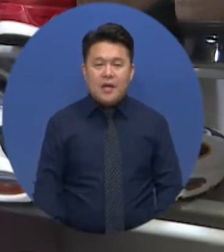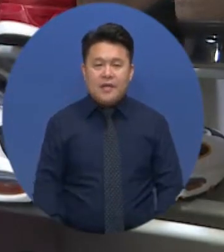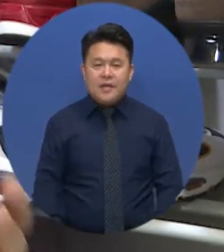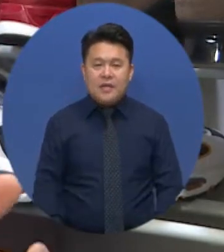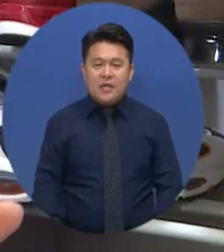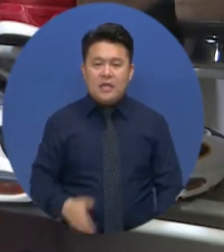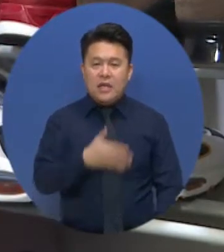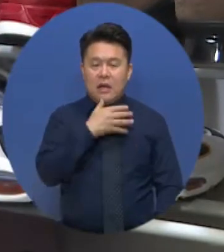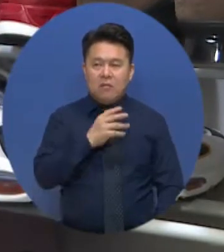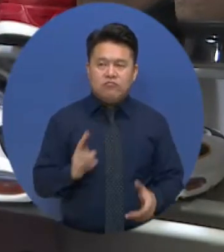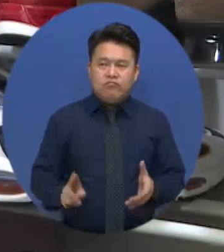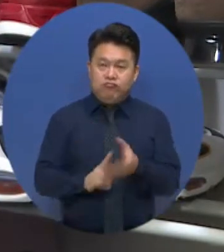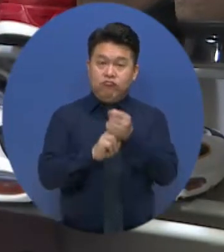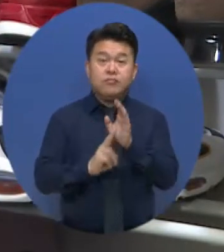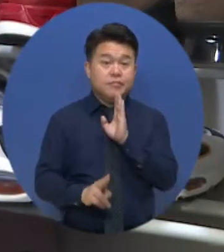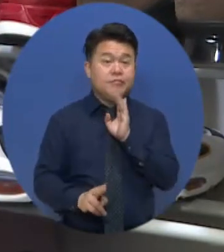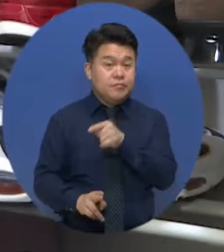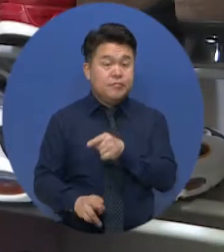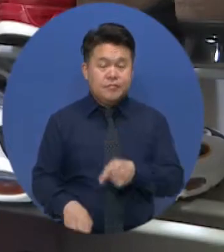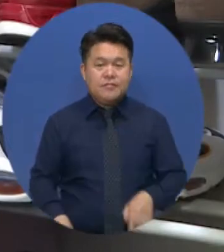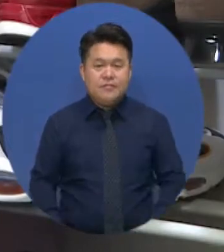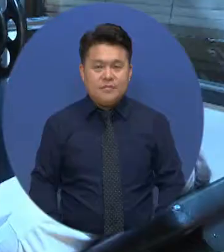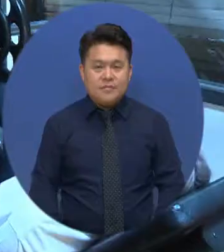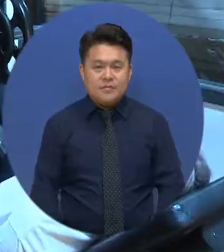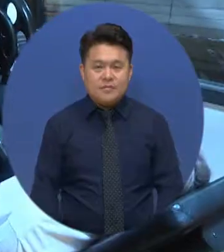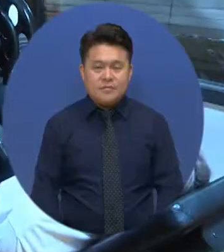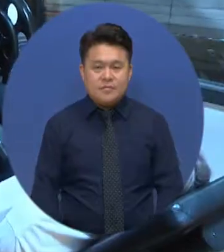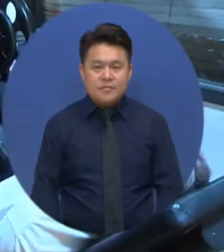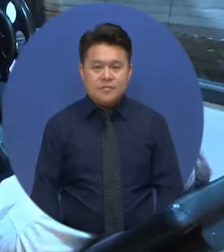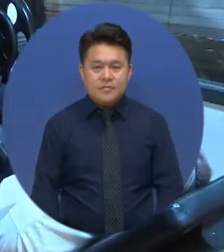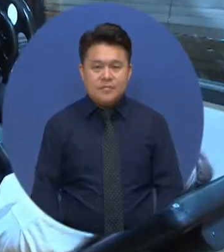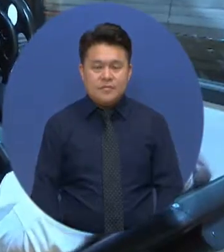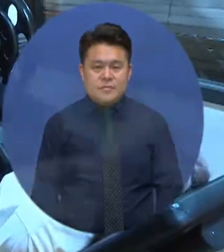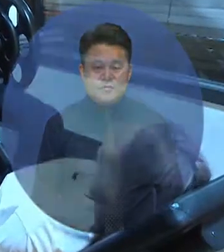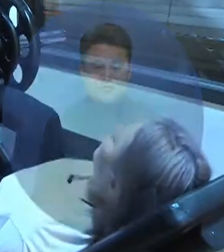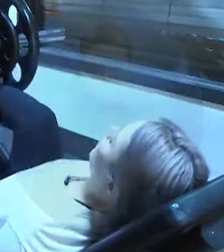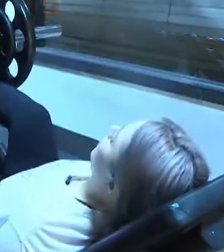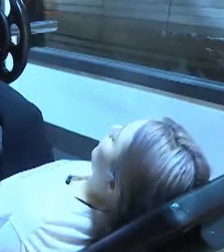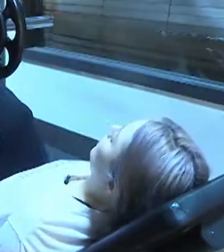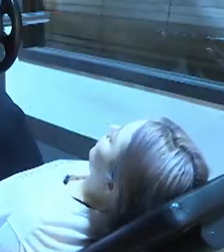이거 자체가 제가 봤을 때 기적 이라고 생각을 해요.